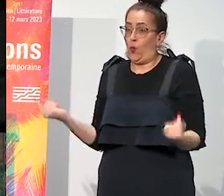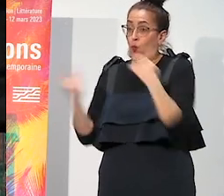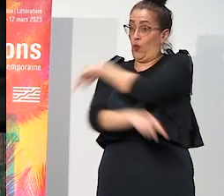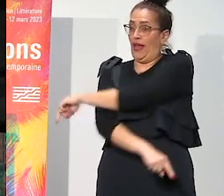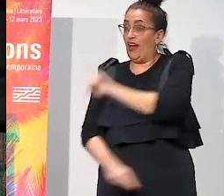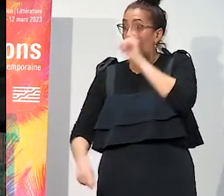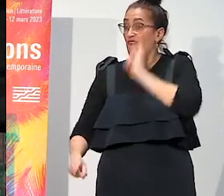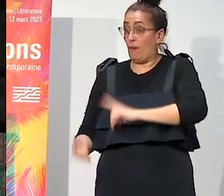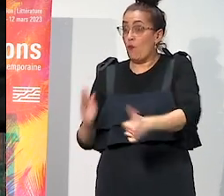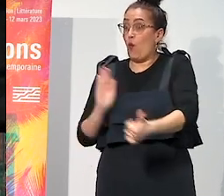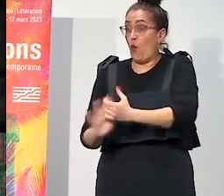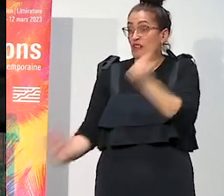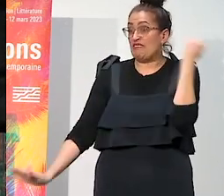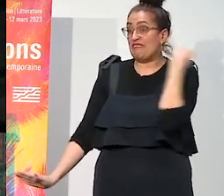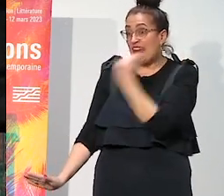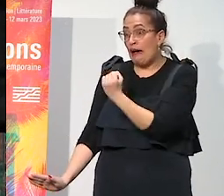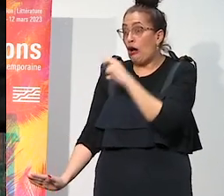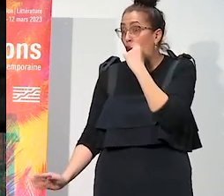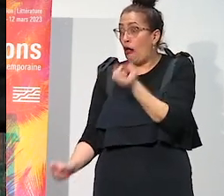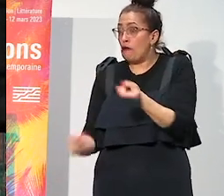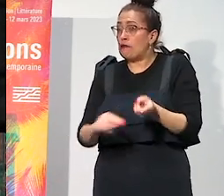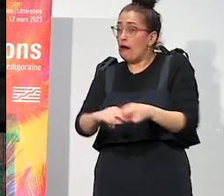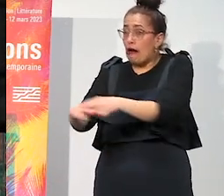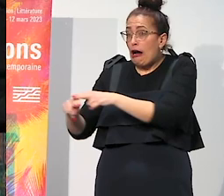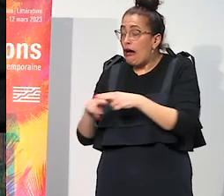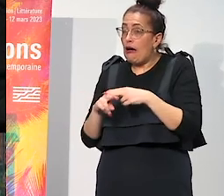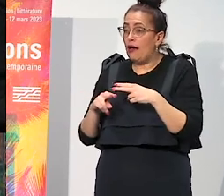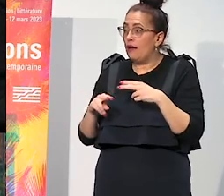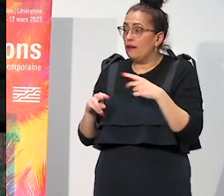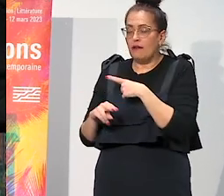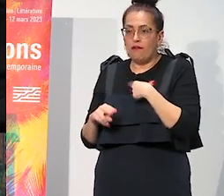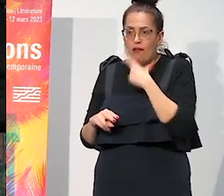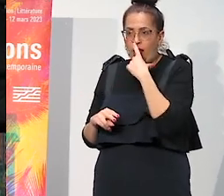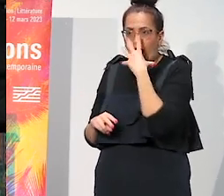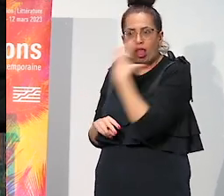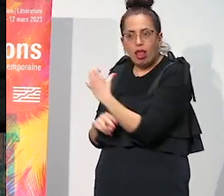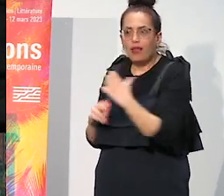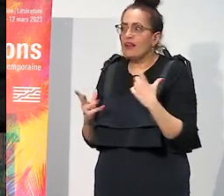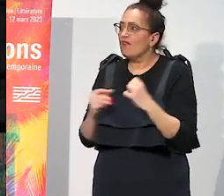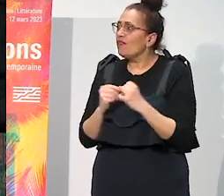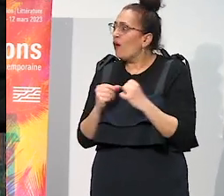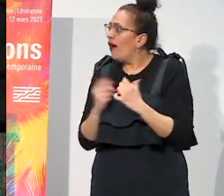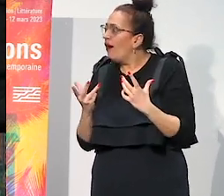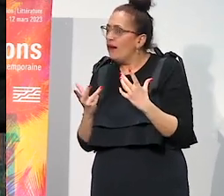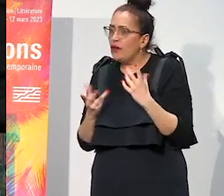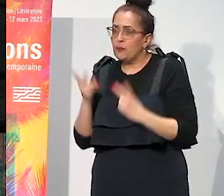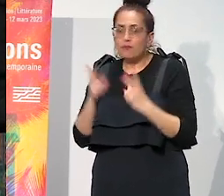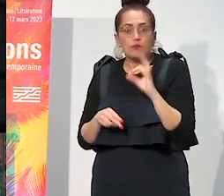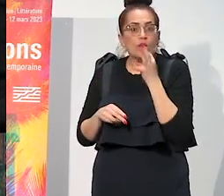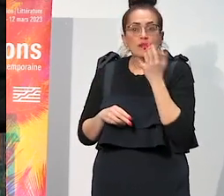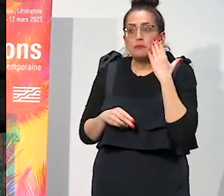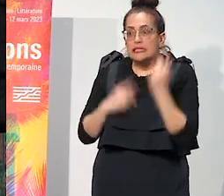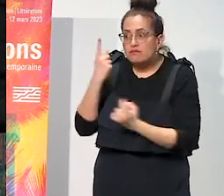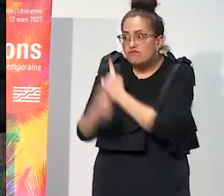scandale. Mais c'est un très beau livre aussi. Ça donne très envie de le lire. Ouais. Je vais ouvrir là pendant quelques minutes à vos